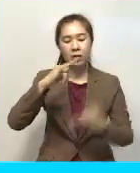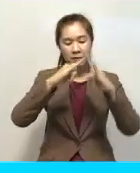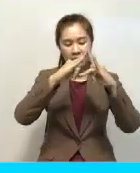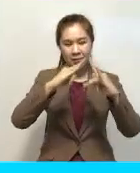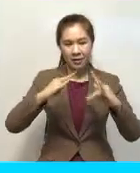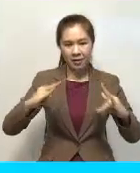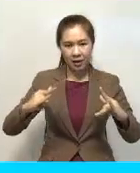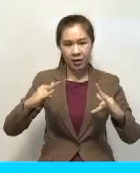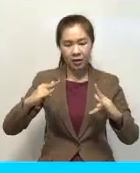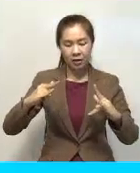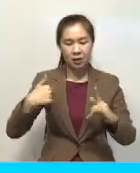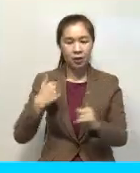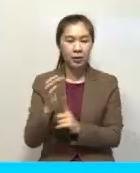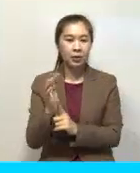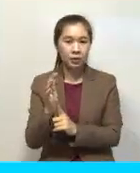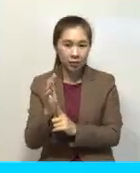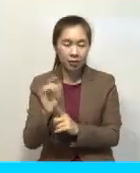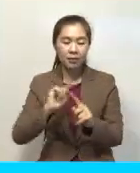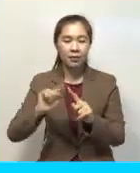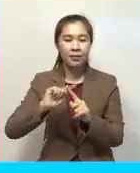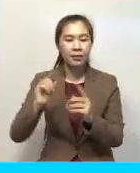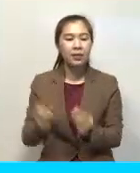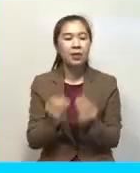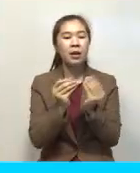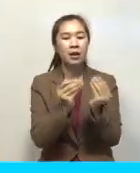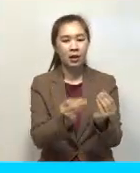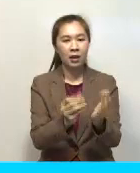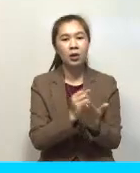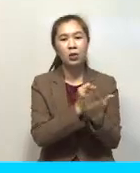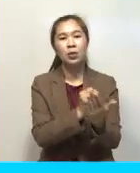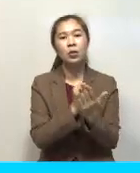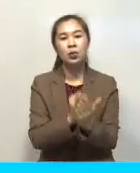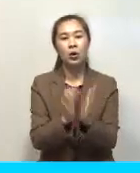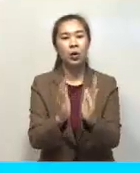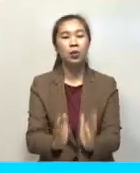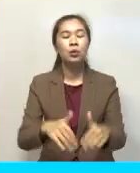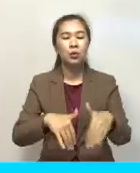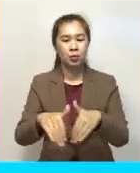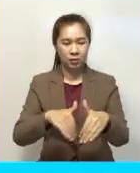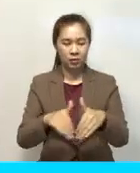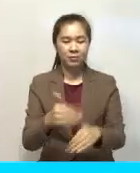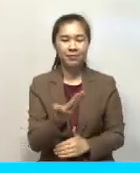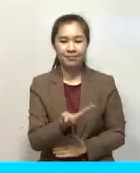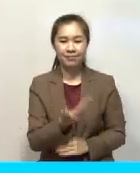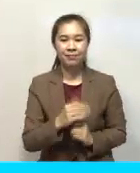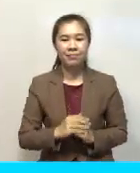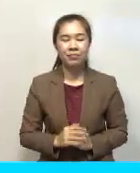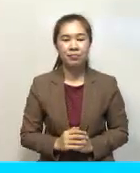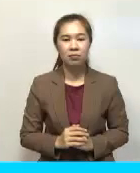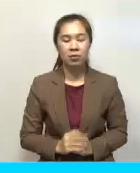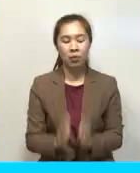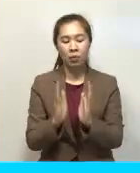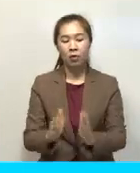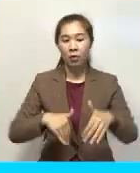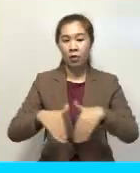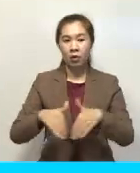พักรวมถึงตะเกียงพลังงานแสงอาทิตย์เพื่อส่งไปมอบช่วยเหลือผู้กับให้กับผู้รอดชีวิตภัยพิบัติครั้งนี้ทำให้ประ